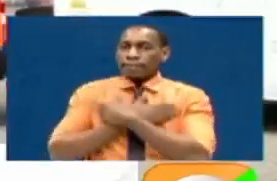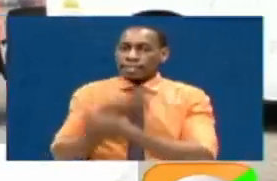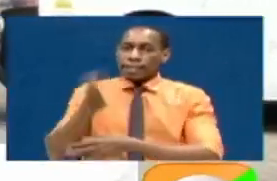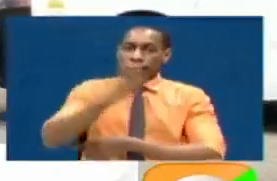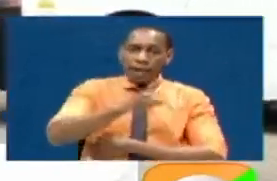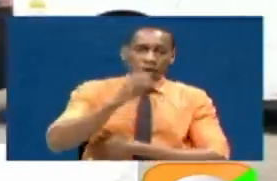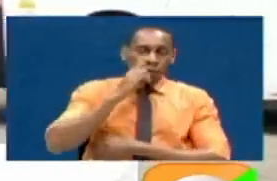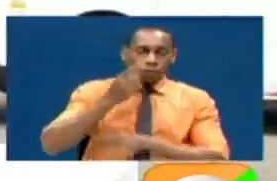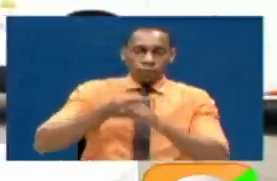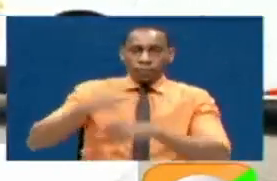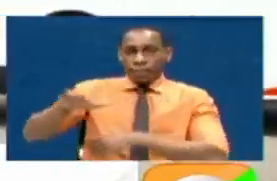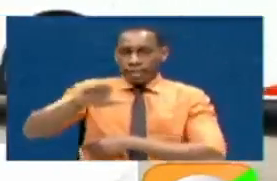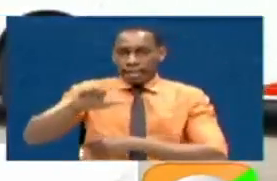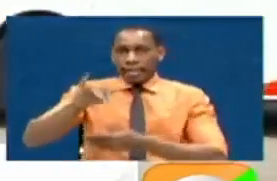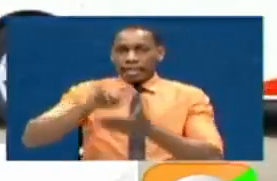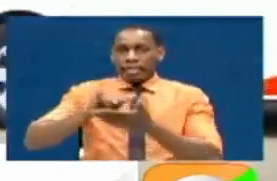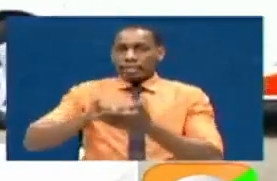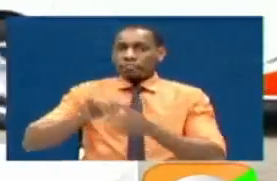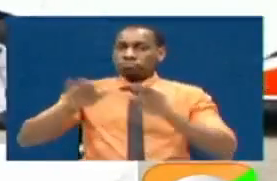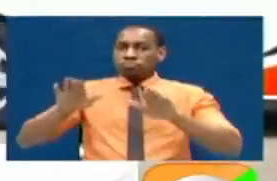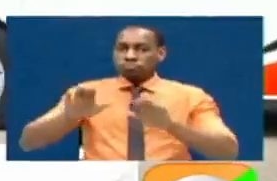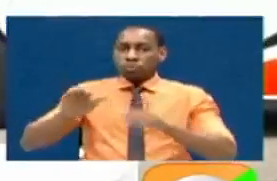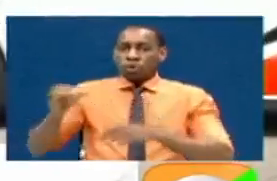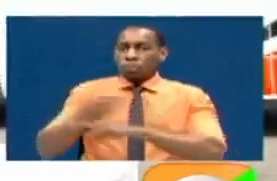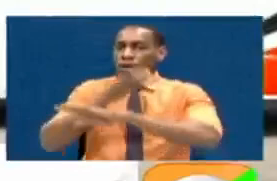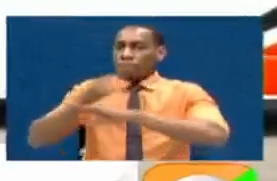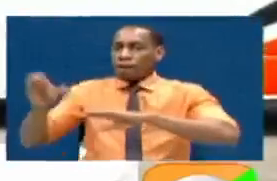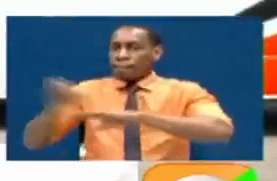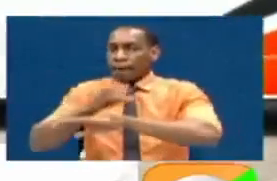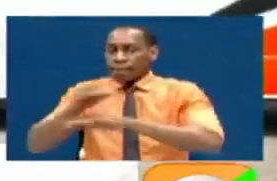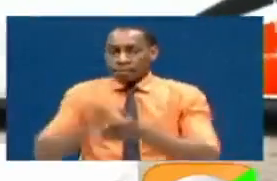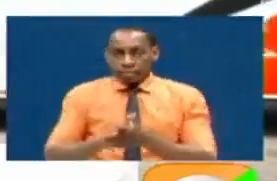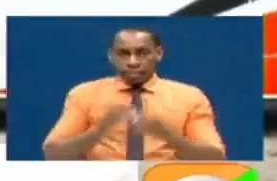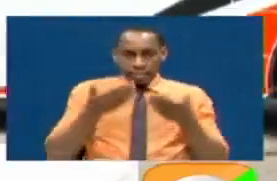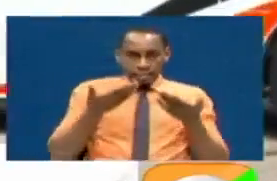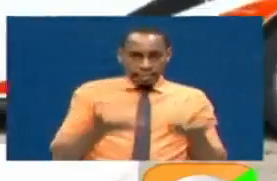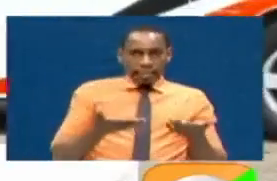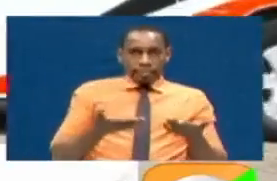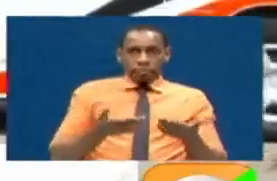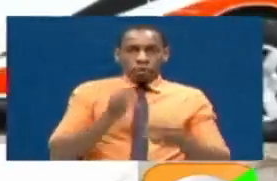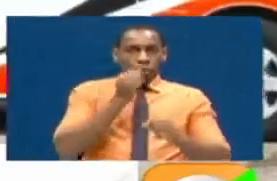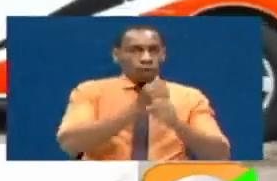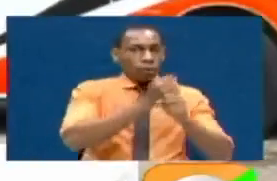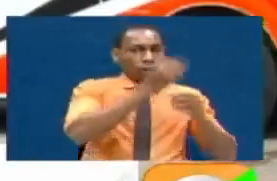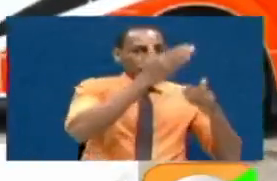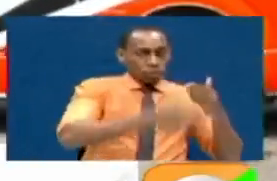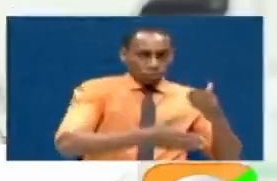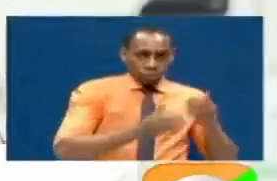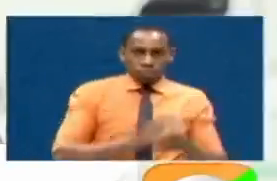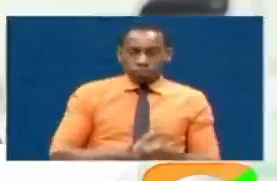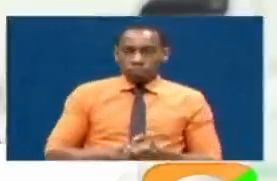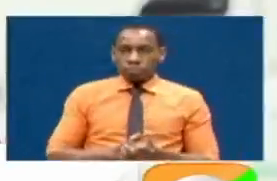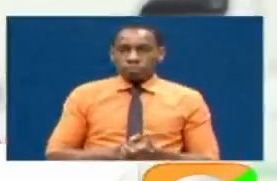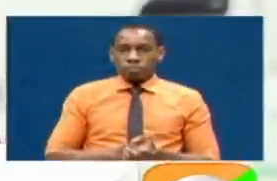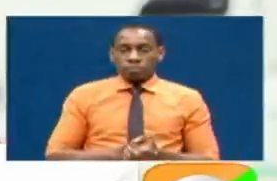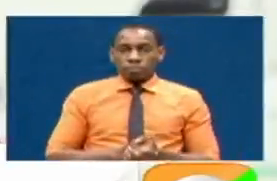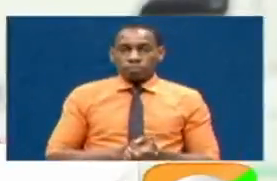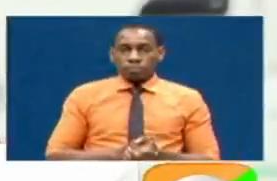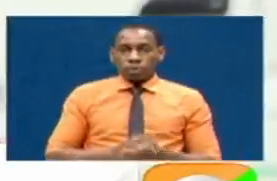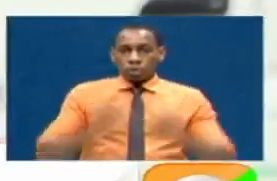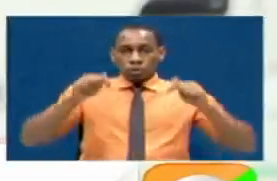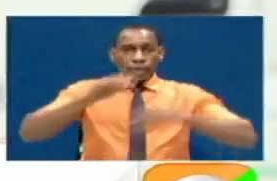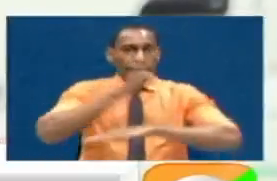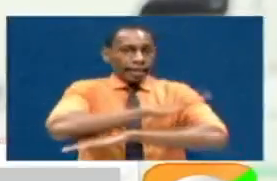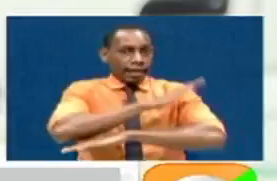nyumbani kutoka eneo hili walikokuwa akijiburudisha kwa vileo, na sasa amesimamishwa kazi kwa muda. This